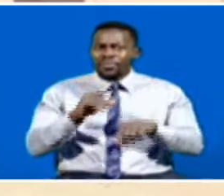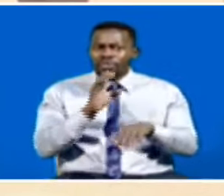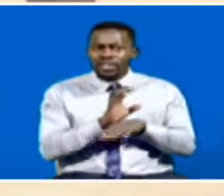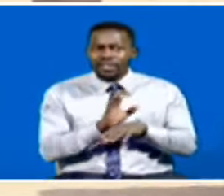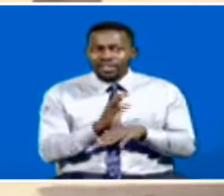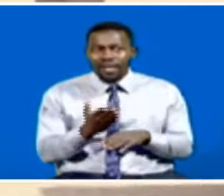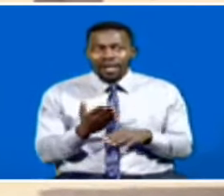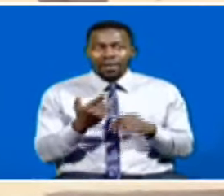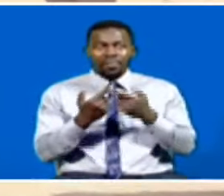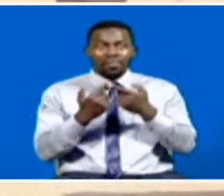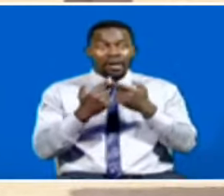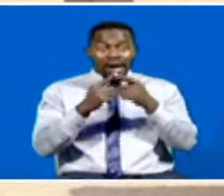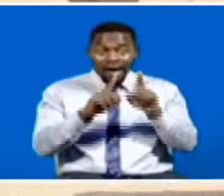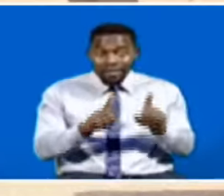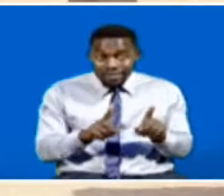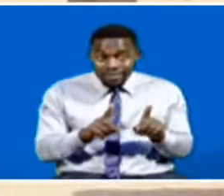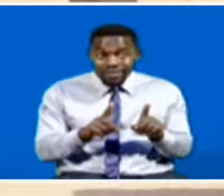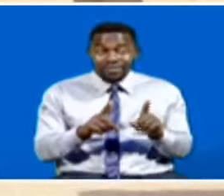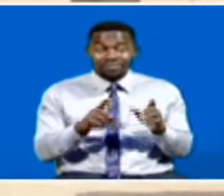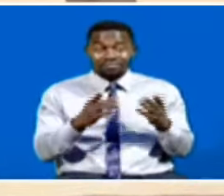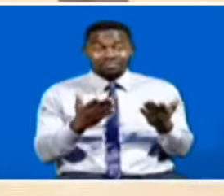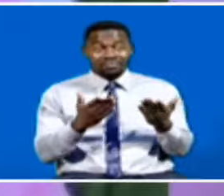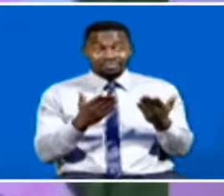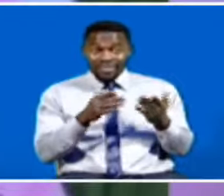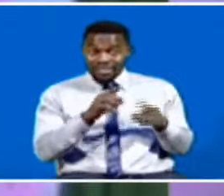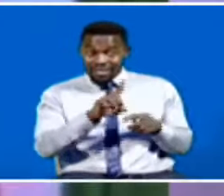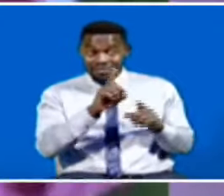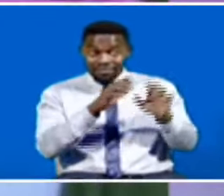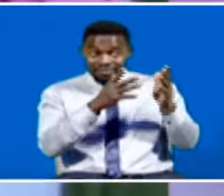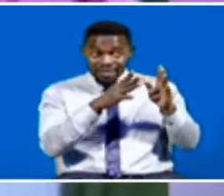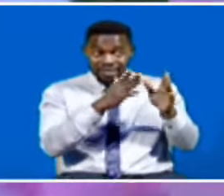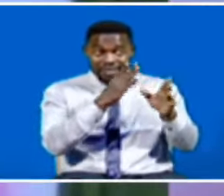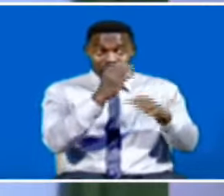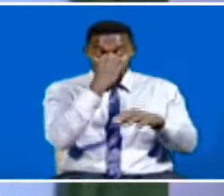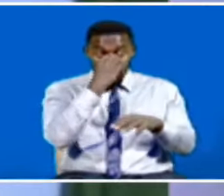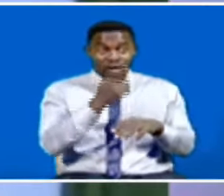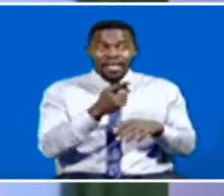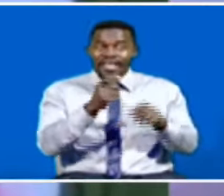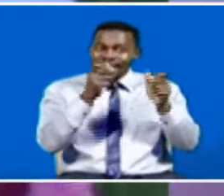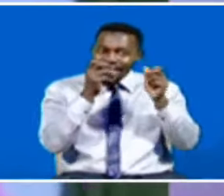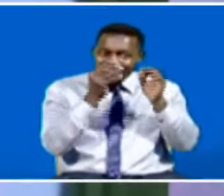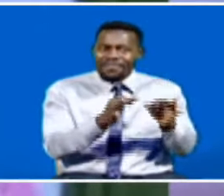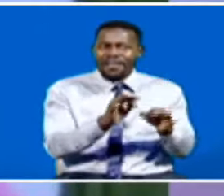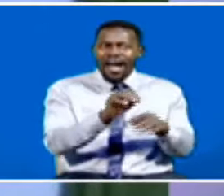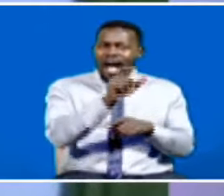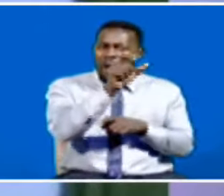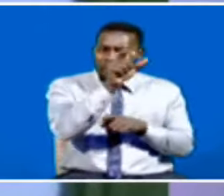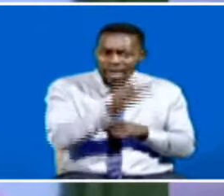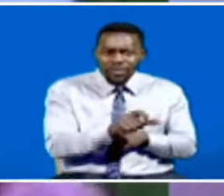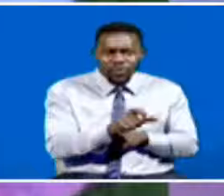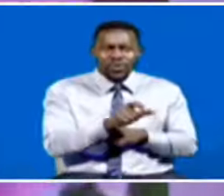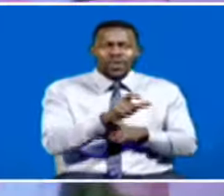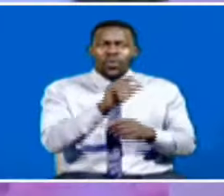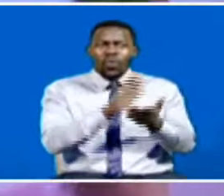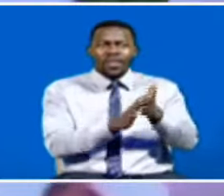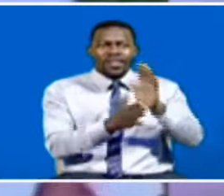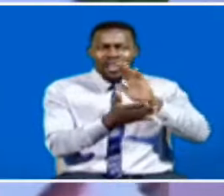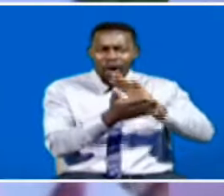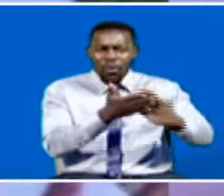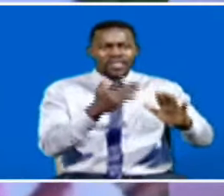Lakini acha tujikumbushe alivyomsifu Rais. Kama kuna mtu hana ukabila ni